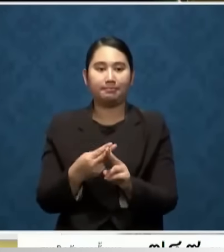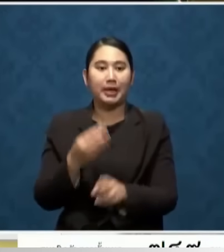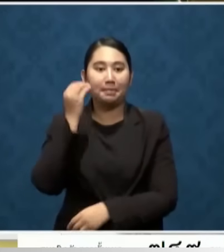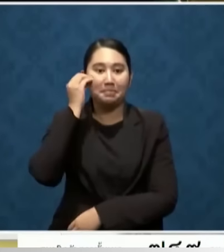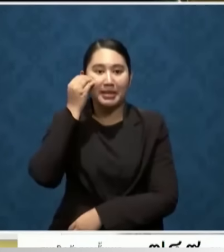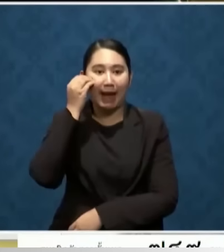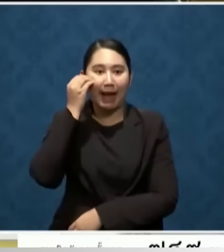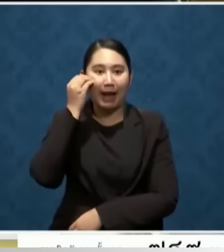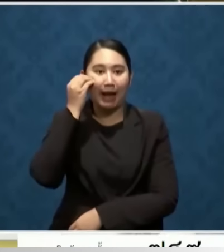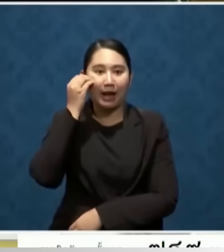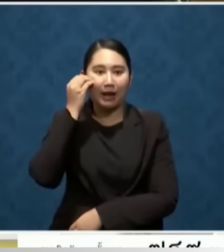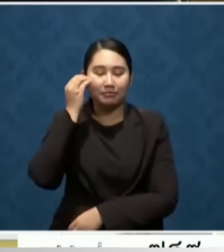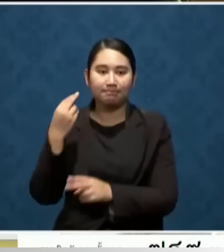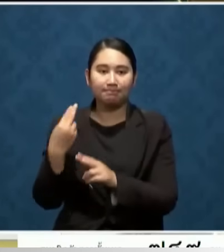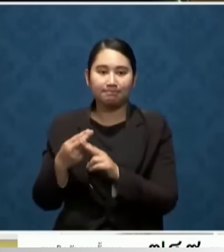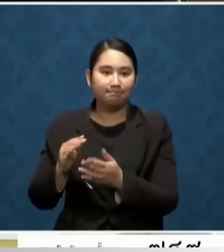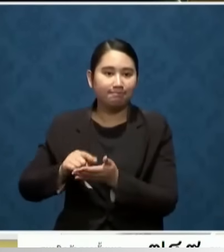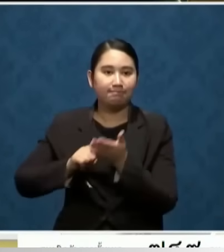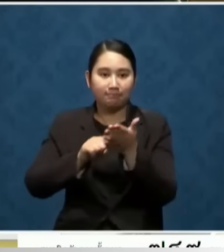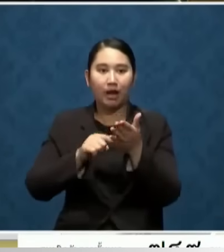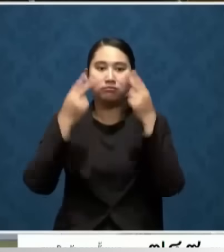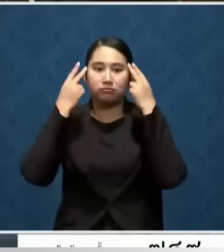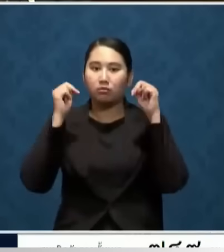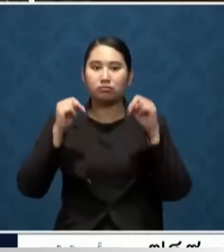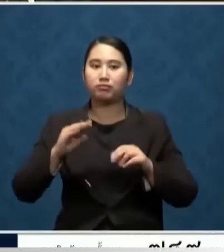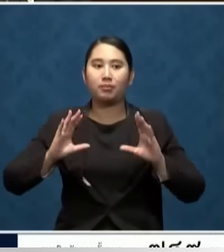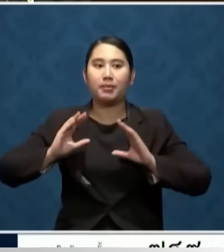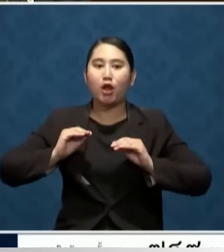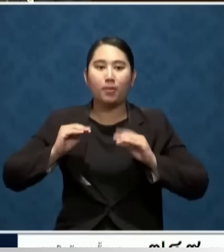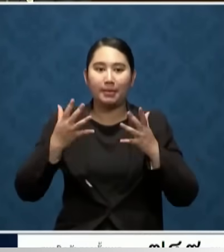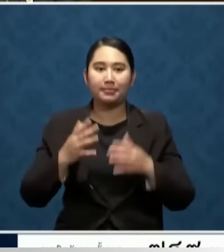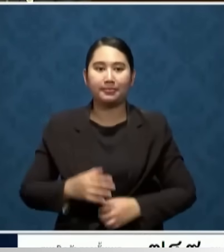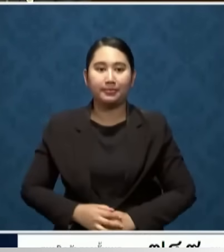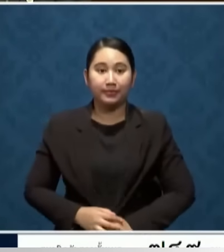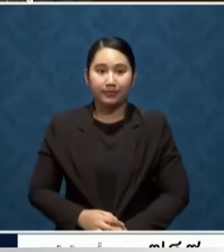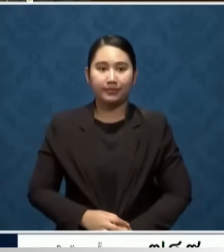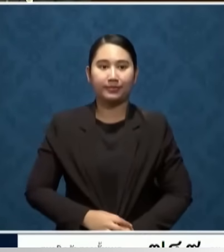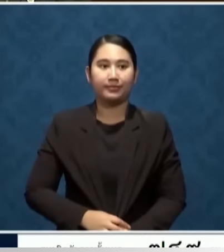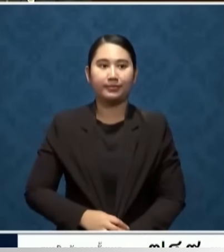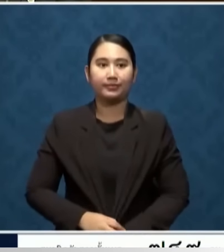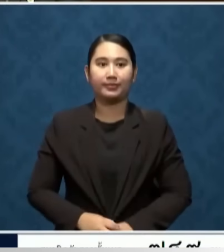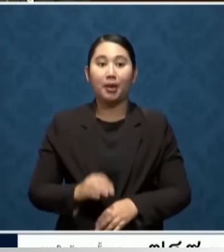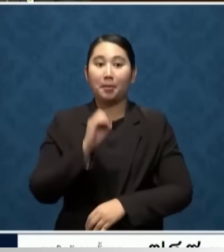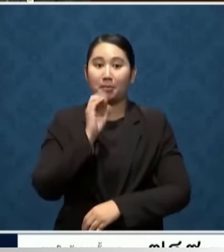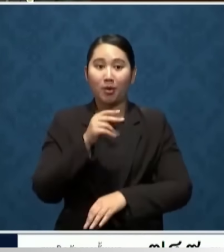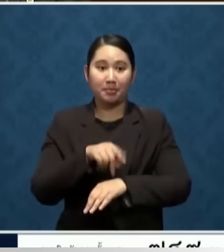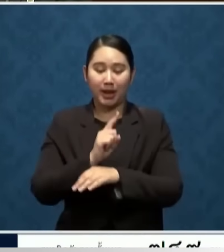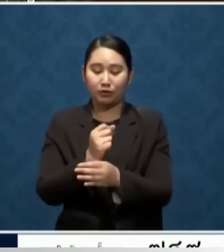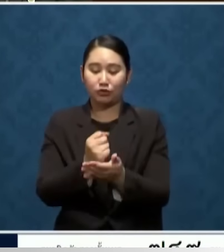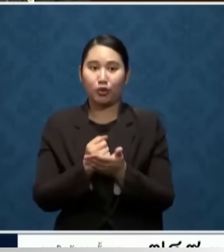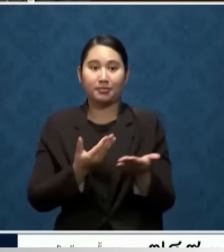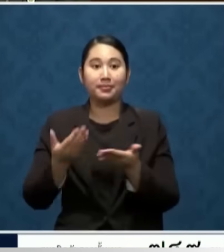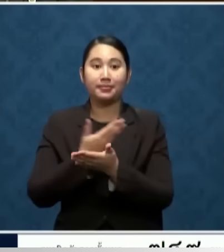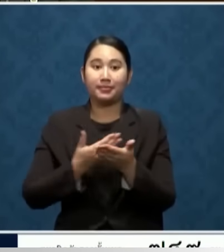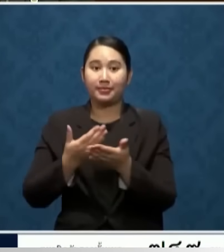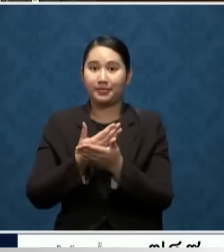พิธาลิ้มเจริญรัตน์เพื่อให้ความเห็นชอบเป็นนายกรัฐมนตรีต้องขอให้ท่านประธานได้โปรดพิจารณาวินิจฉัยในประเด็